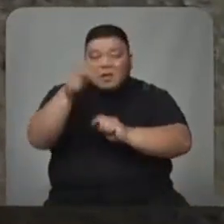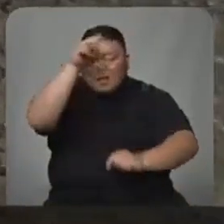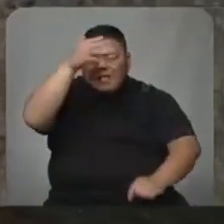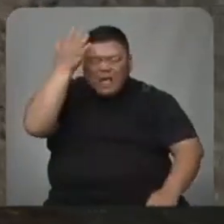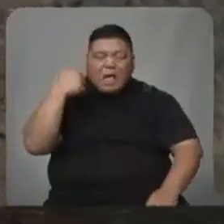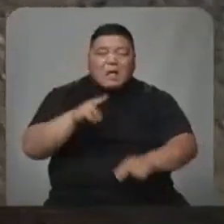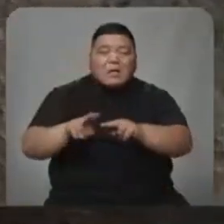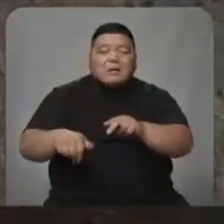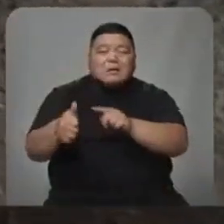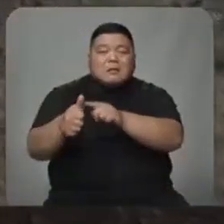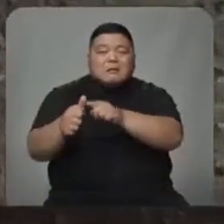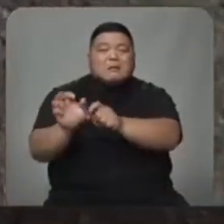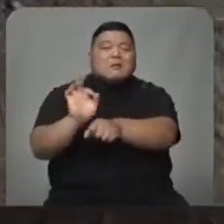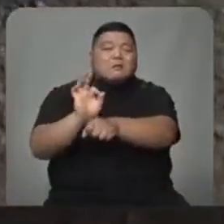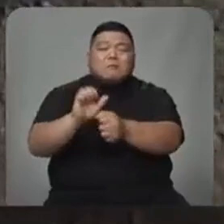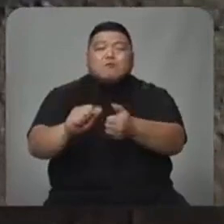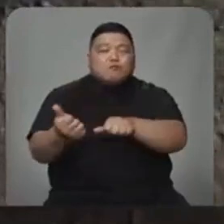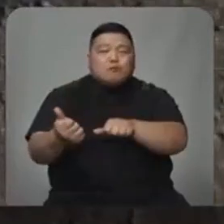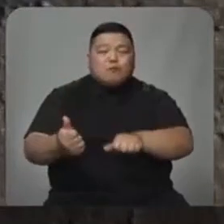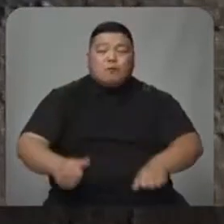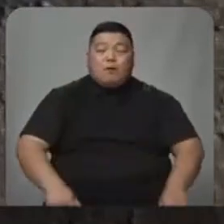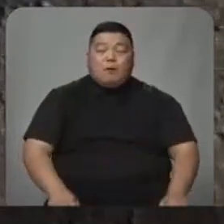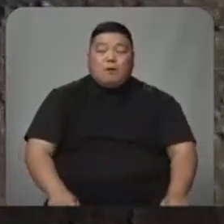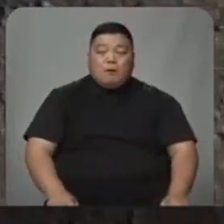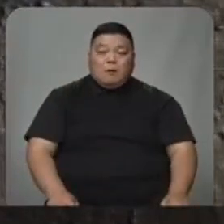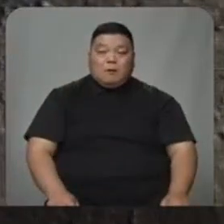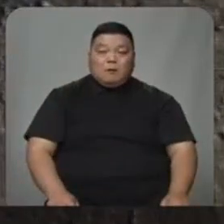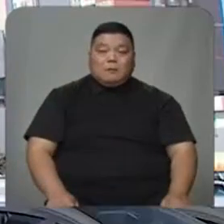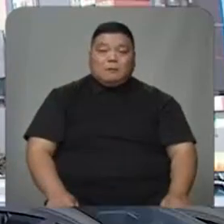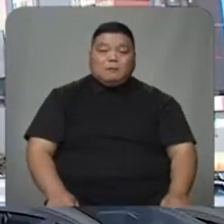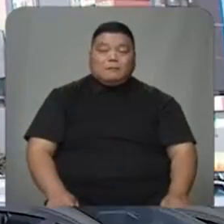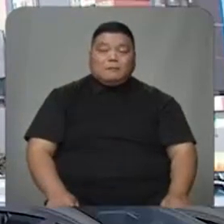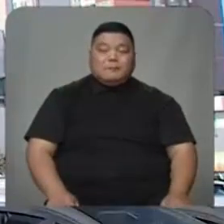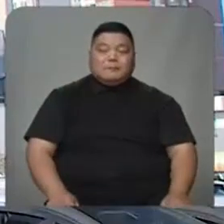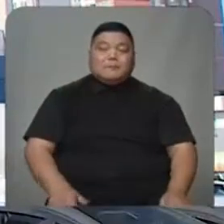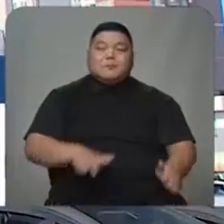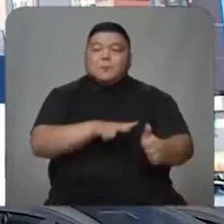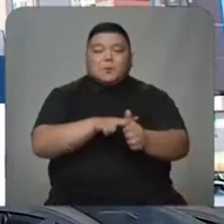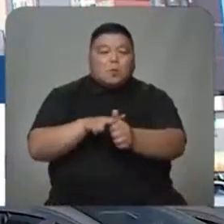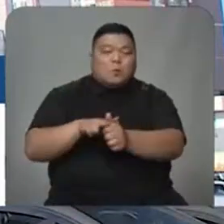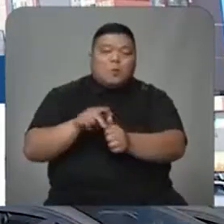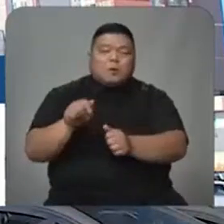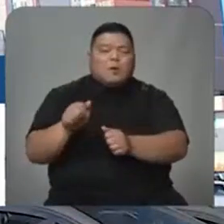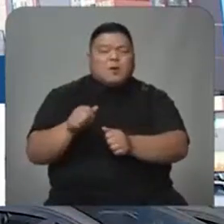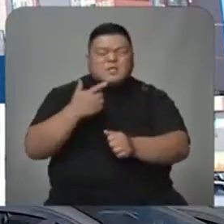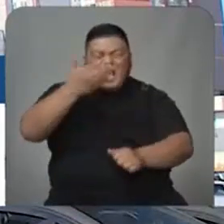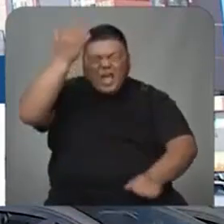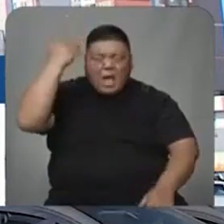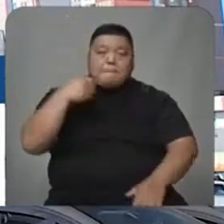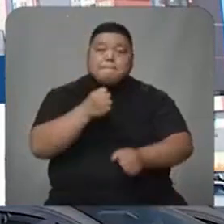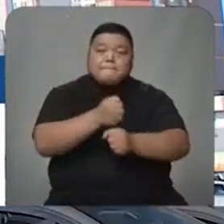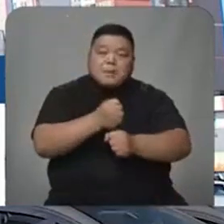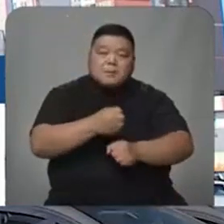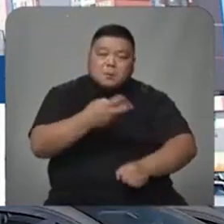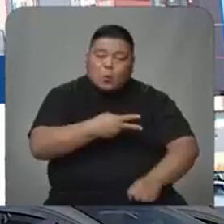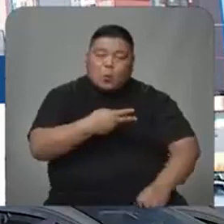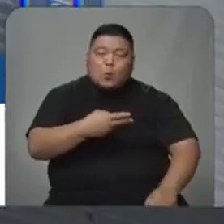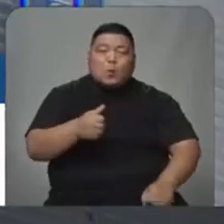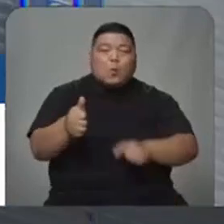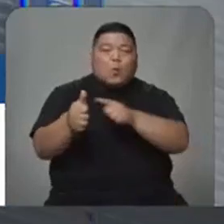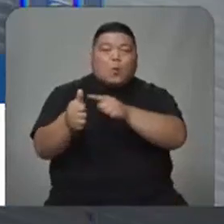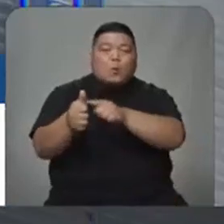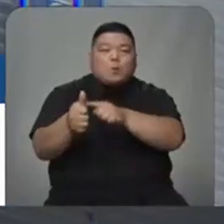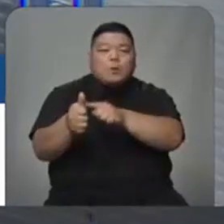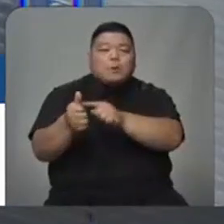경찰관은 이미 10여년 전에 숨진 상태였습니다 적입니다 워낙 예전에 제작된 총이고 그리고 그 돌아가신